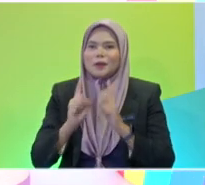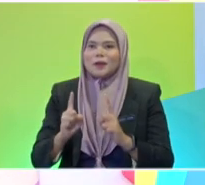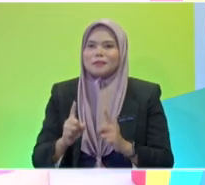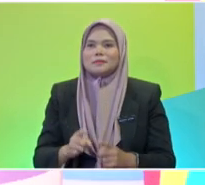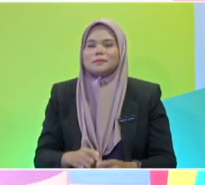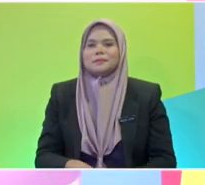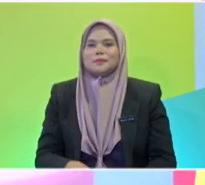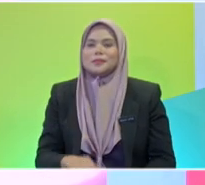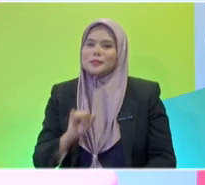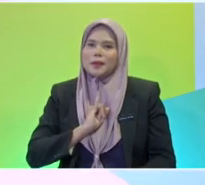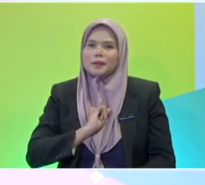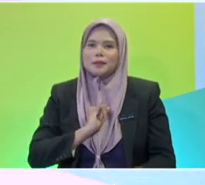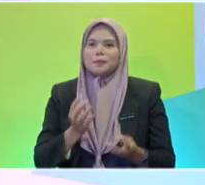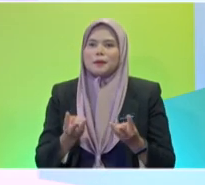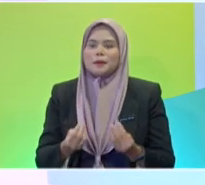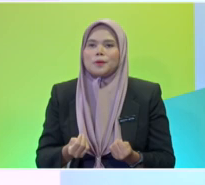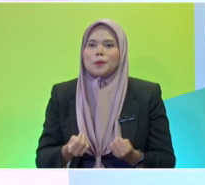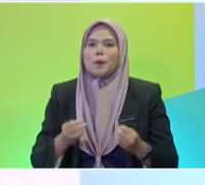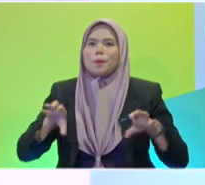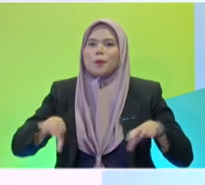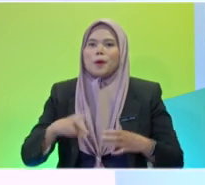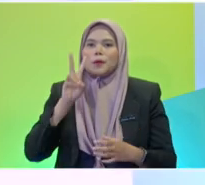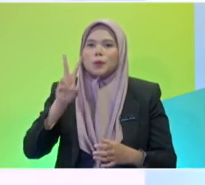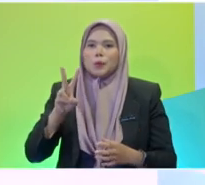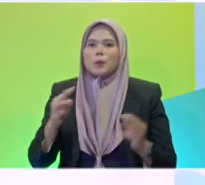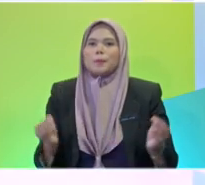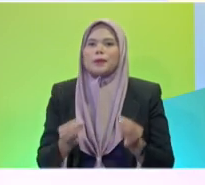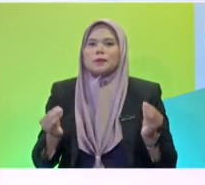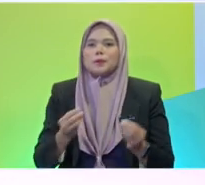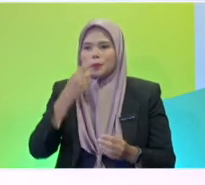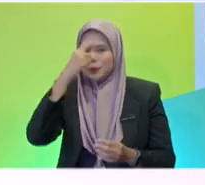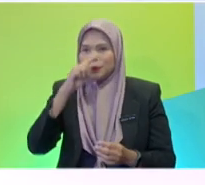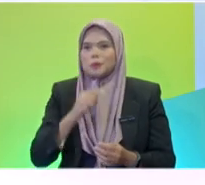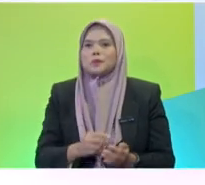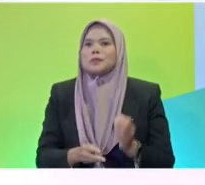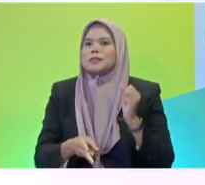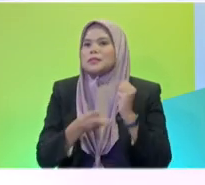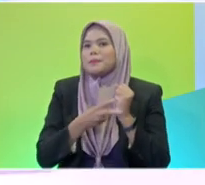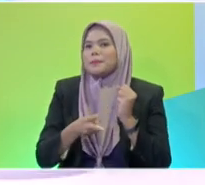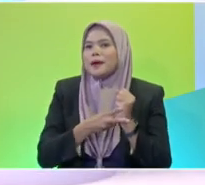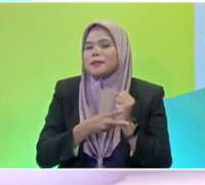saya akan membuat dua majelis dalam satu untuk berjimak Jemaat